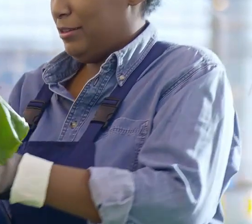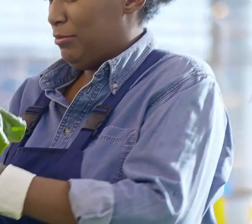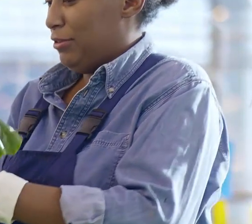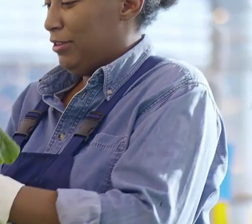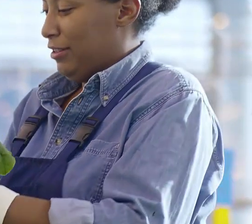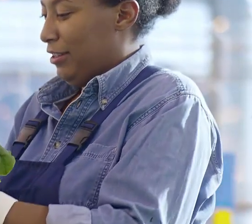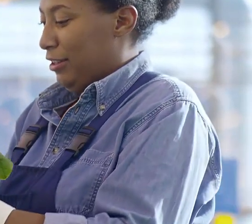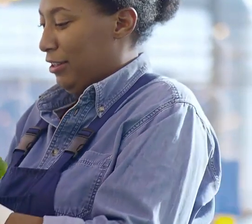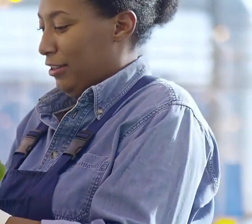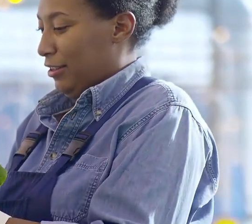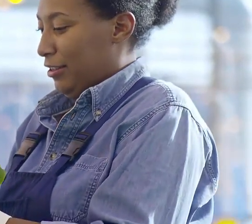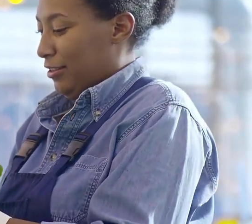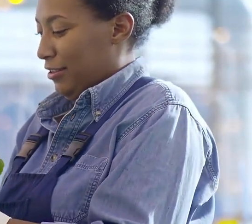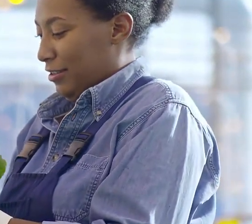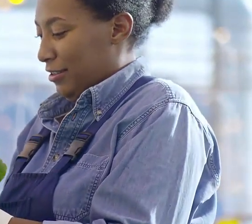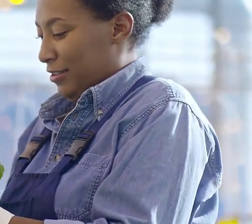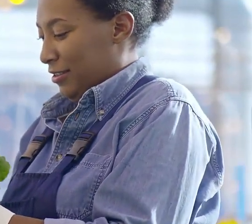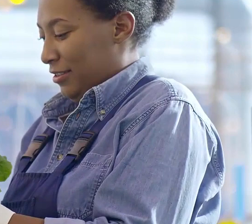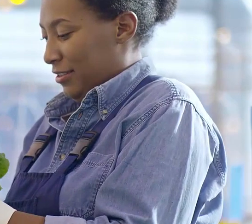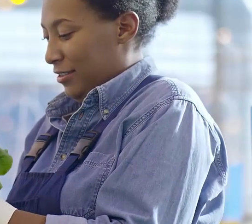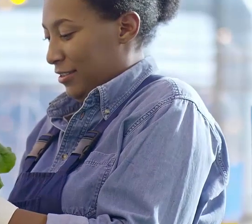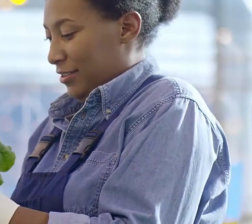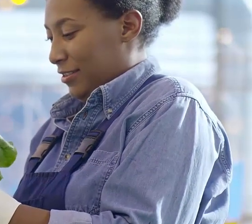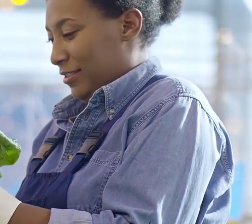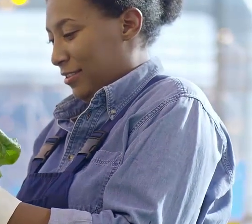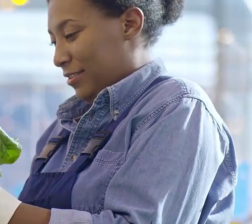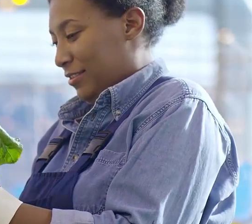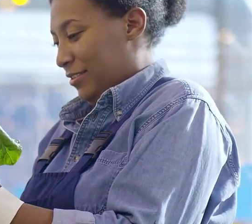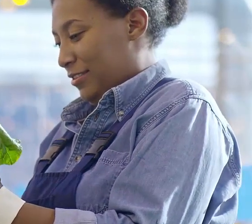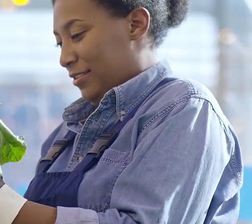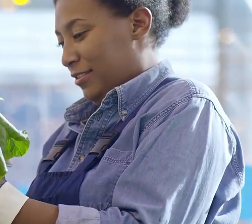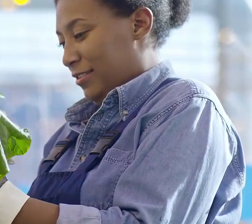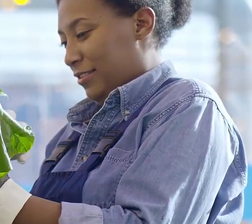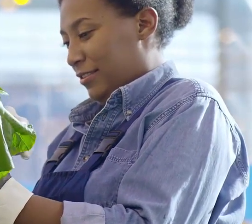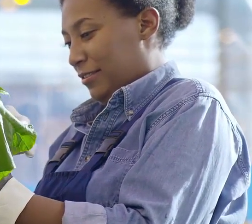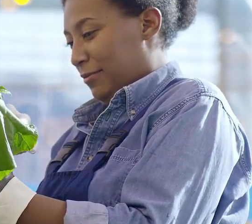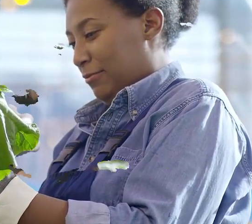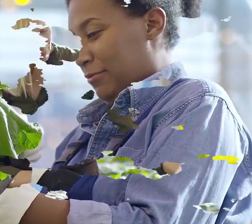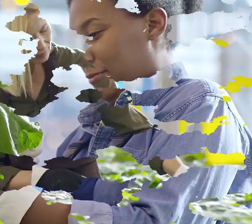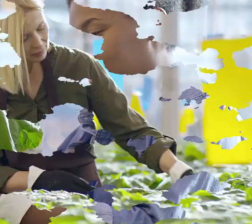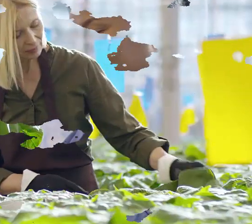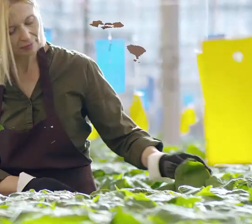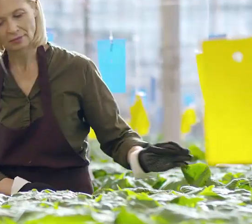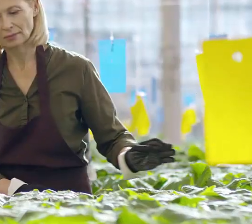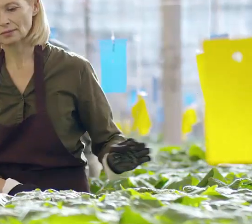Just me.